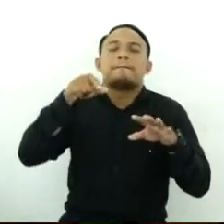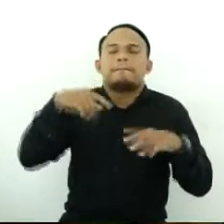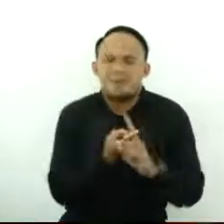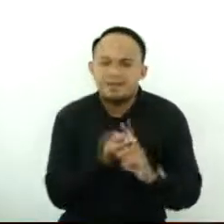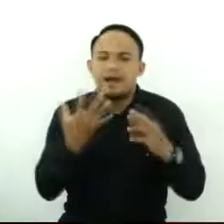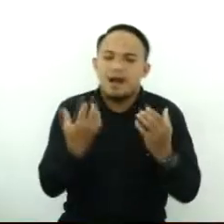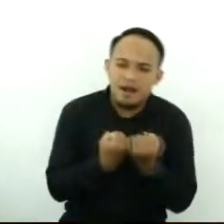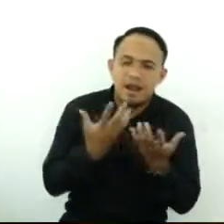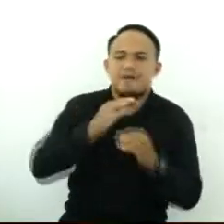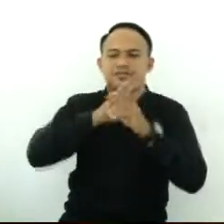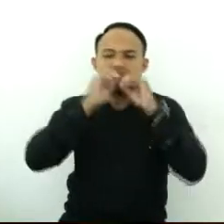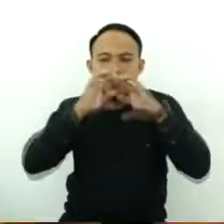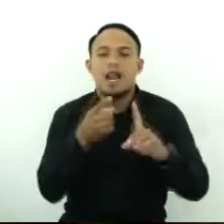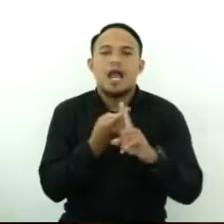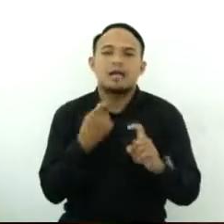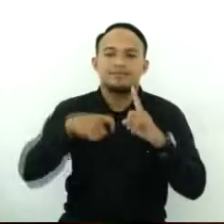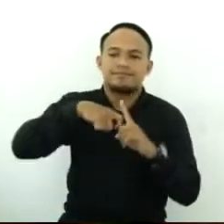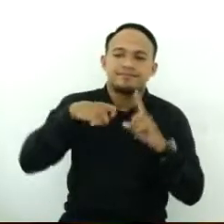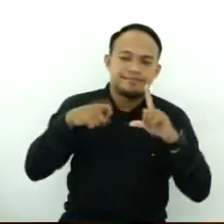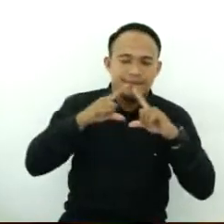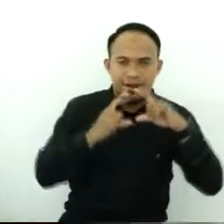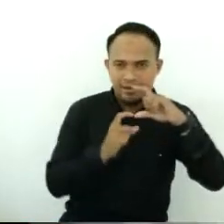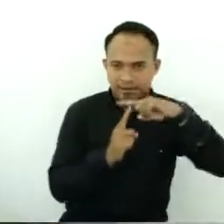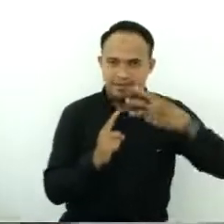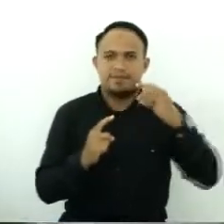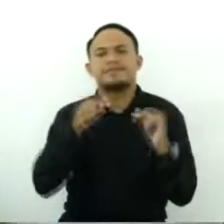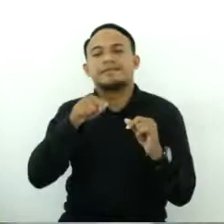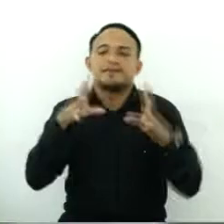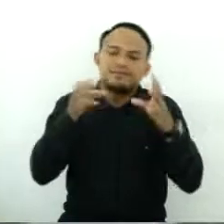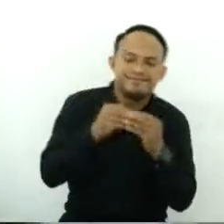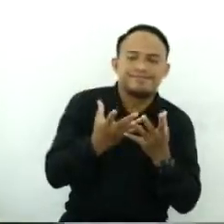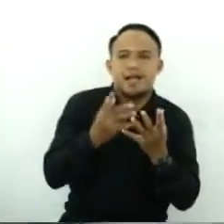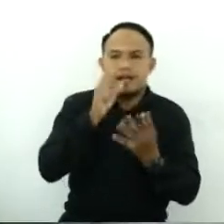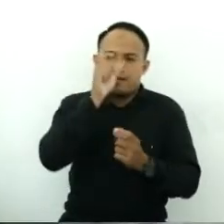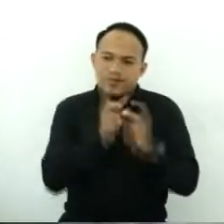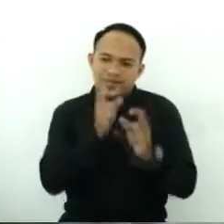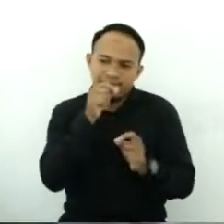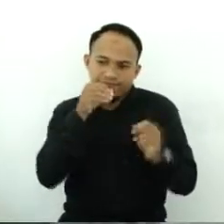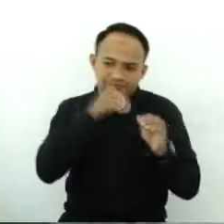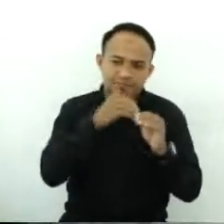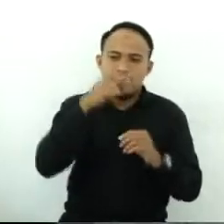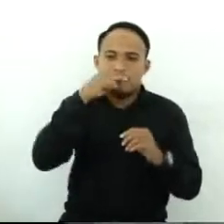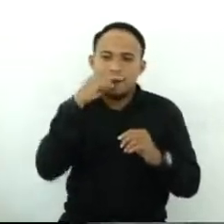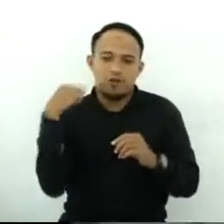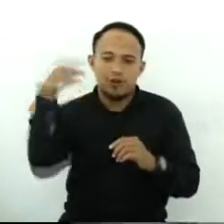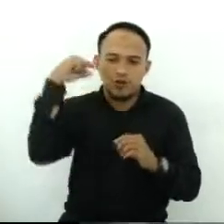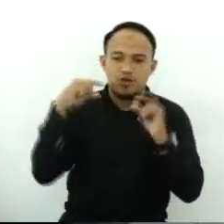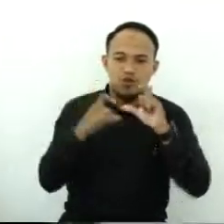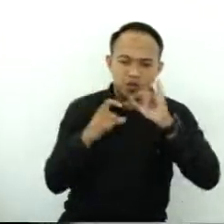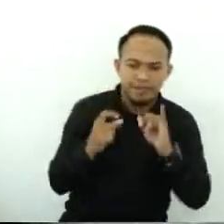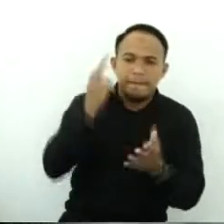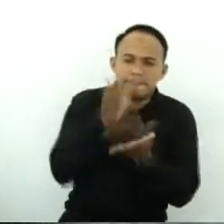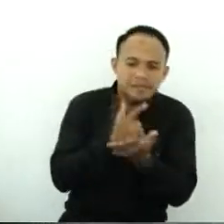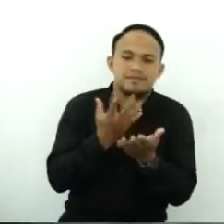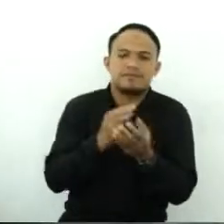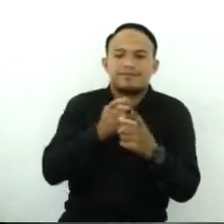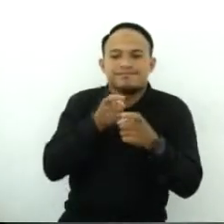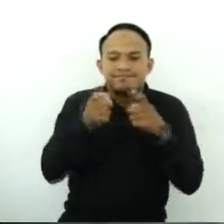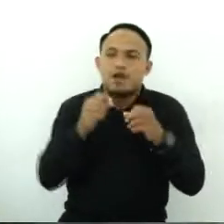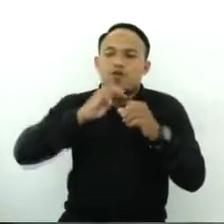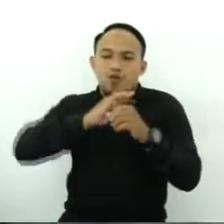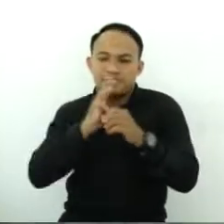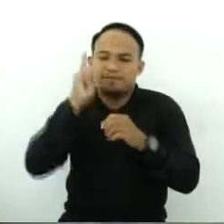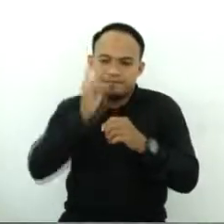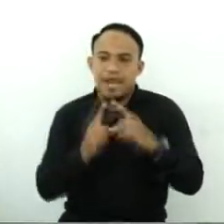19 dari Cluster Pelabuhan Rusli memastikan kebijakannya mewajibkan tes antigen bagi